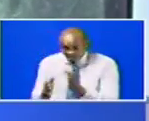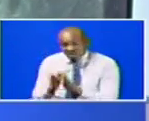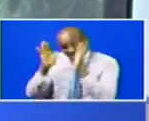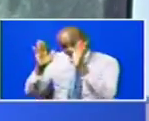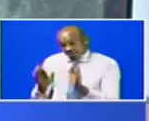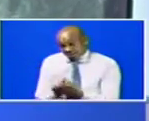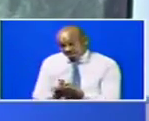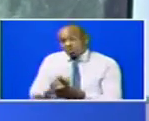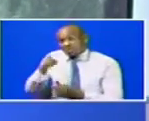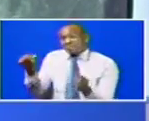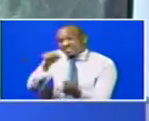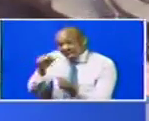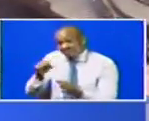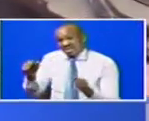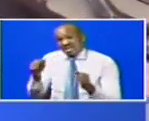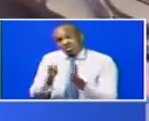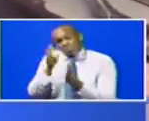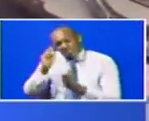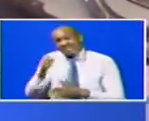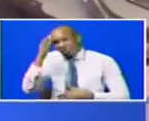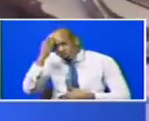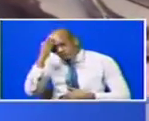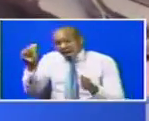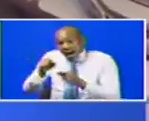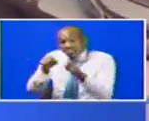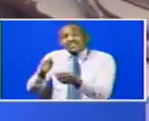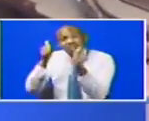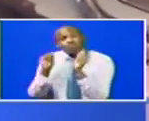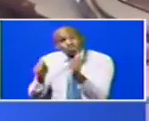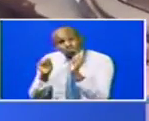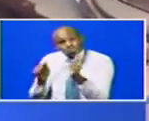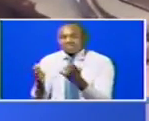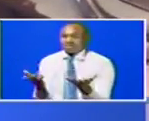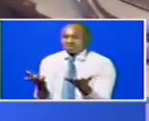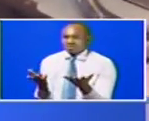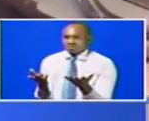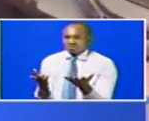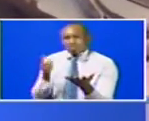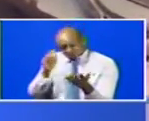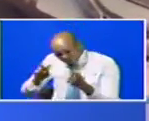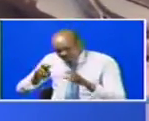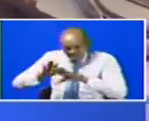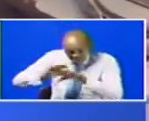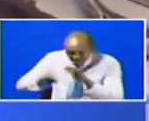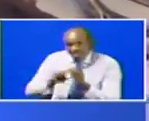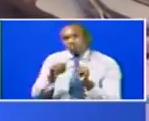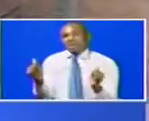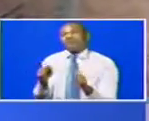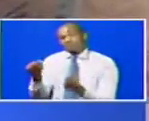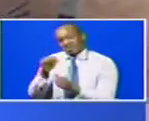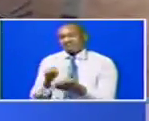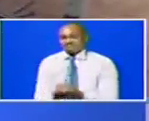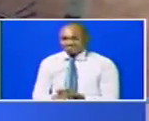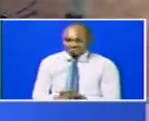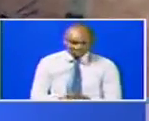zaidi, usiendeshe gari bila kuangalia na kuhakikisha kwamba gari yako iko salama salmi. Vehicle checks, very important.